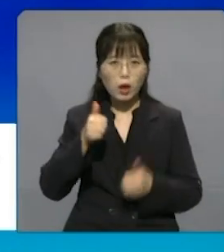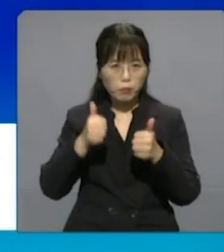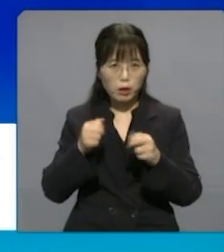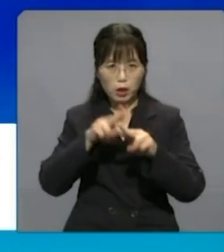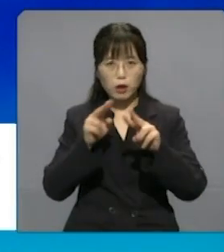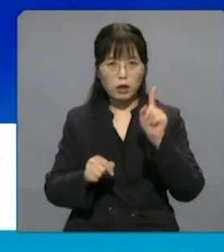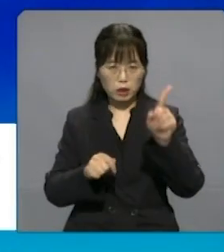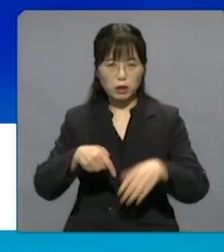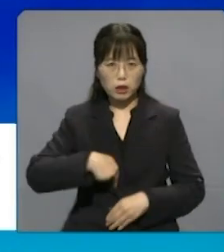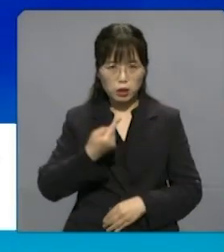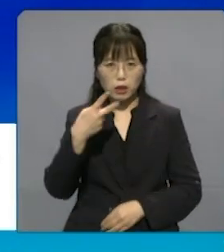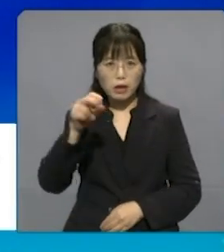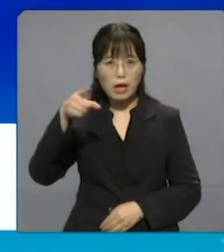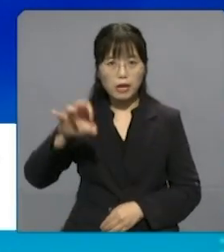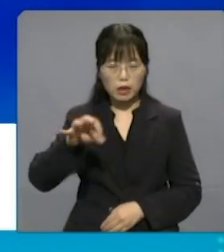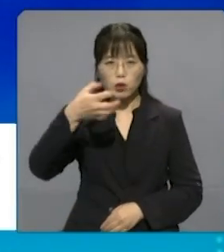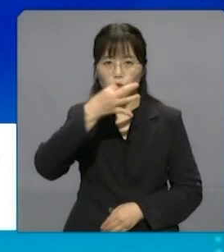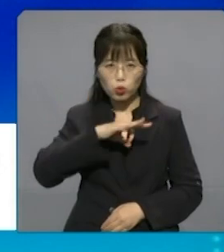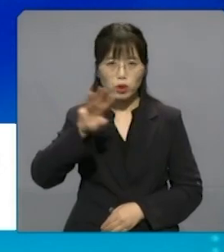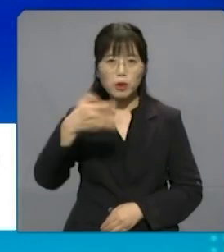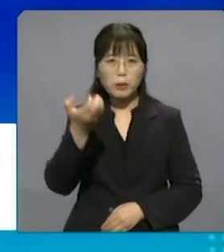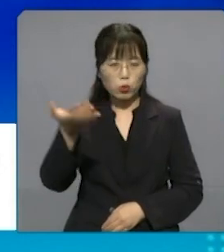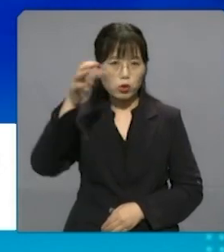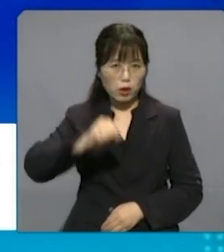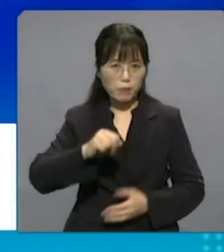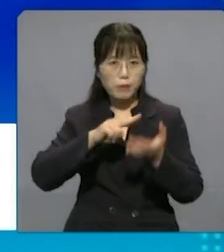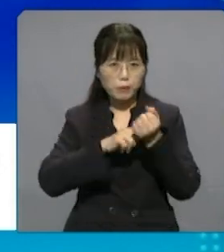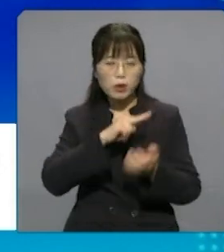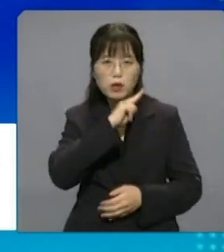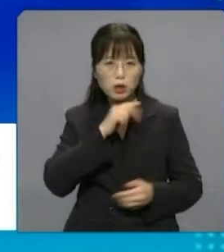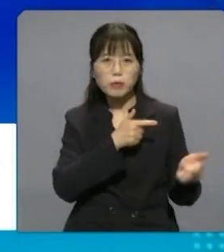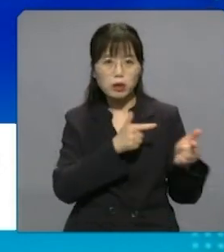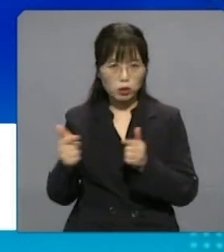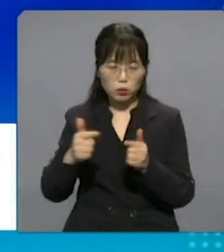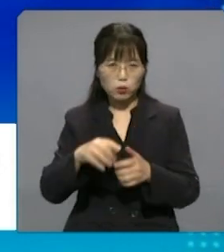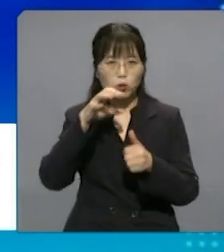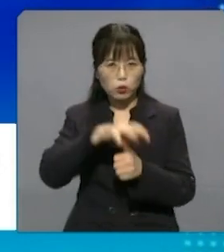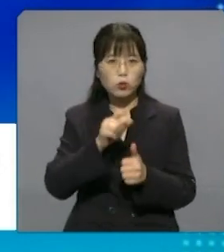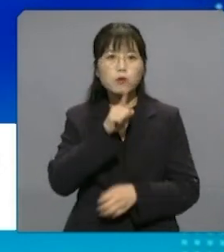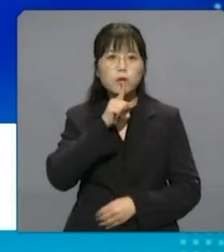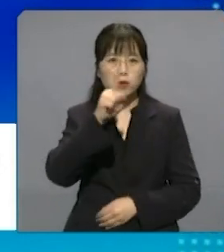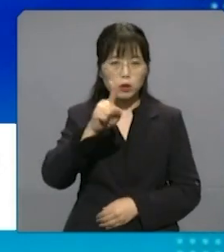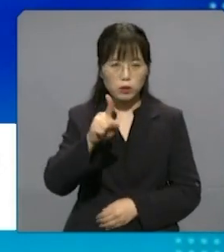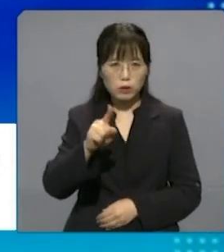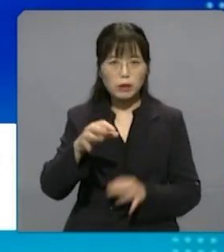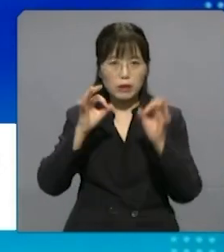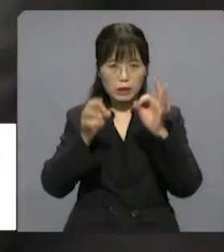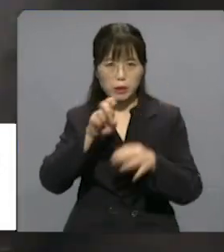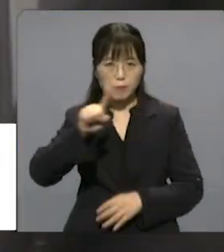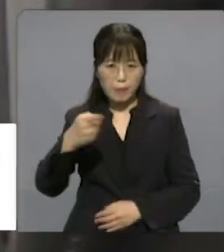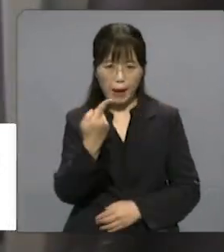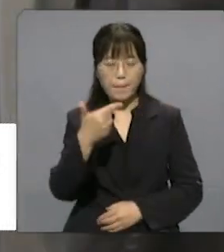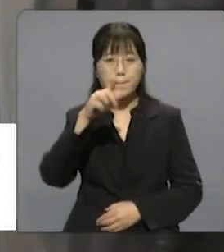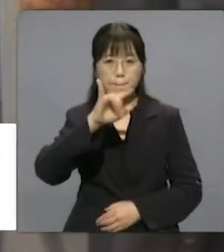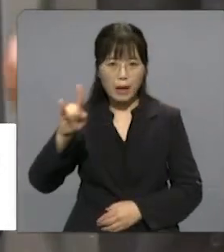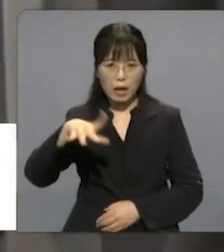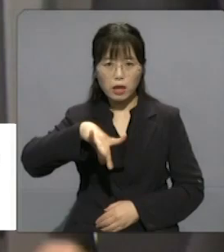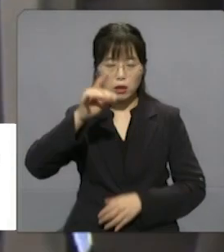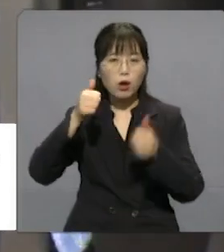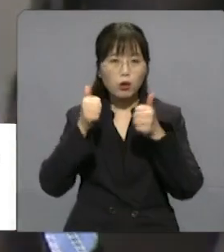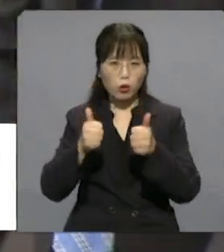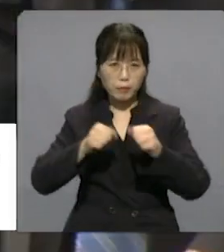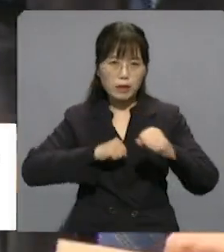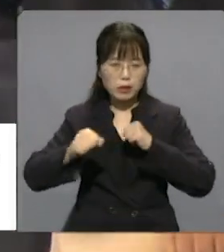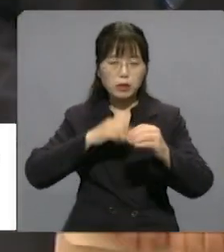서울중앙지법 형사 1단독은 대장동 수익 390억을 은닉한 혐의 등으로 구속 기소된 화천대유 대주주 김만배 씨의 첫